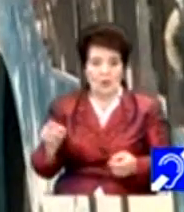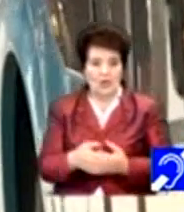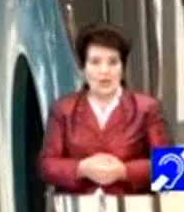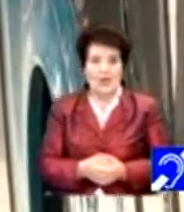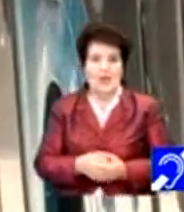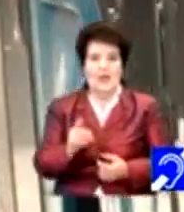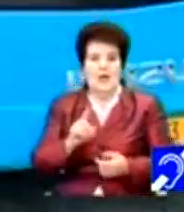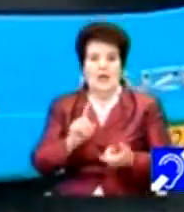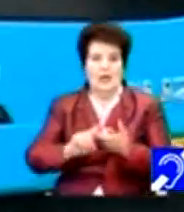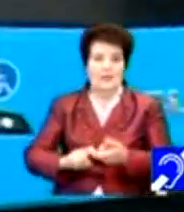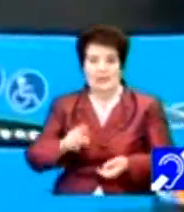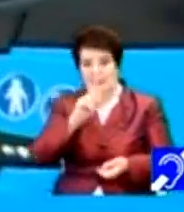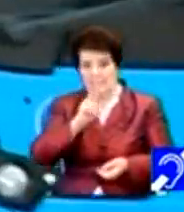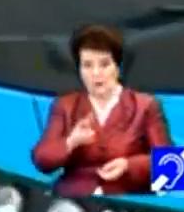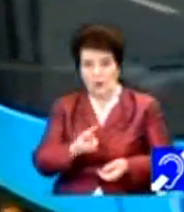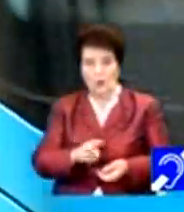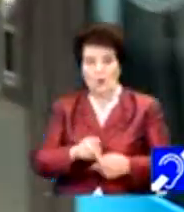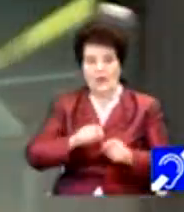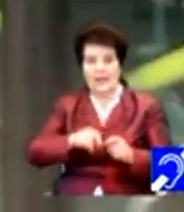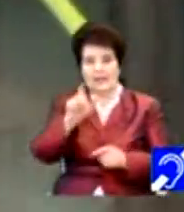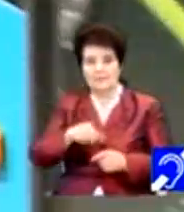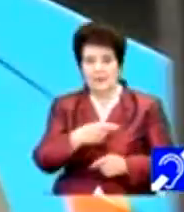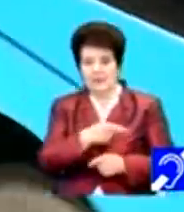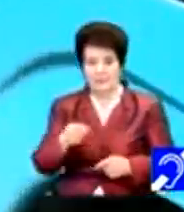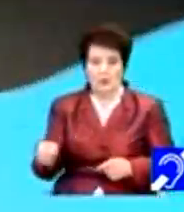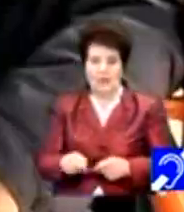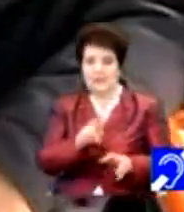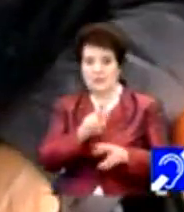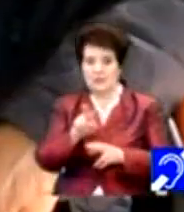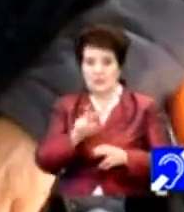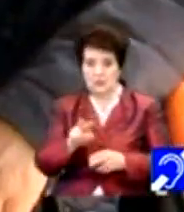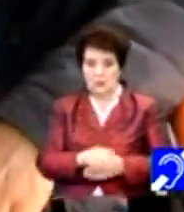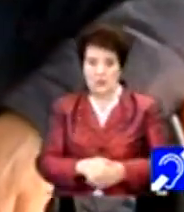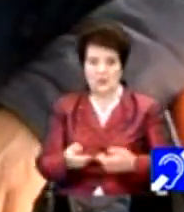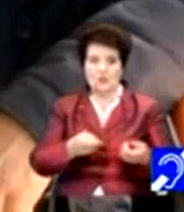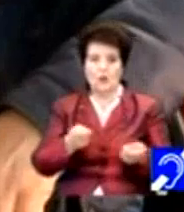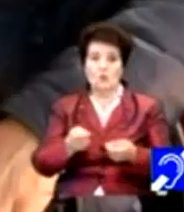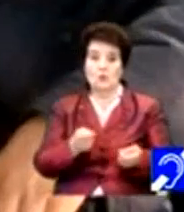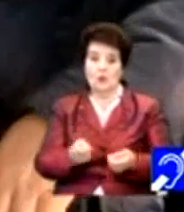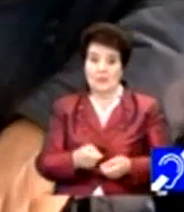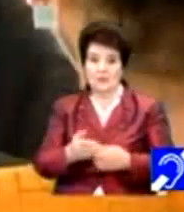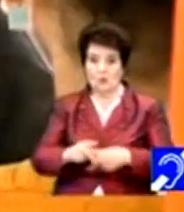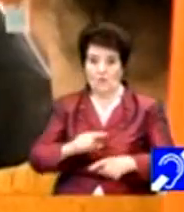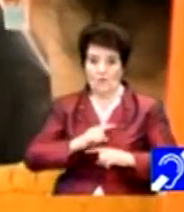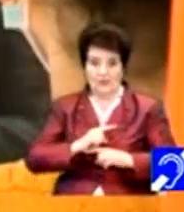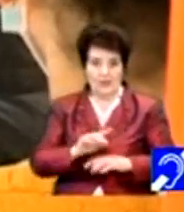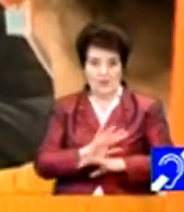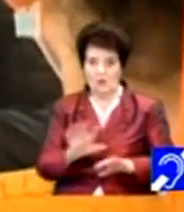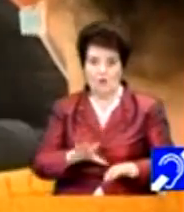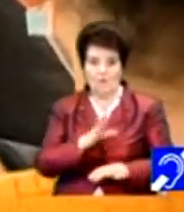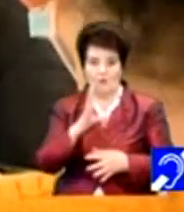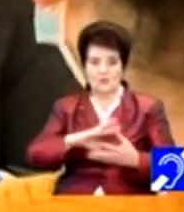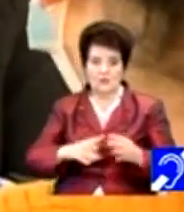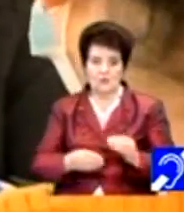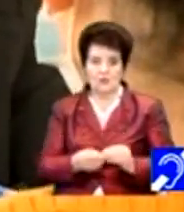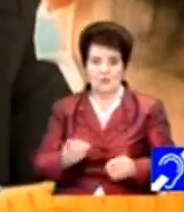despre carantina de 2 luni, experții cred că această perioadă a fost gestionată greșit de autorități, iar într-un final nu s-a obținut